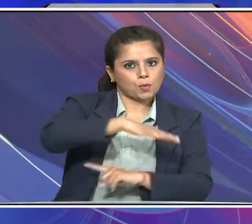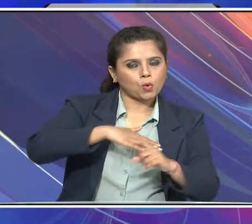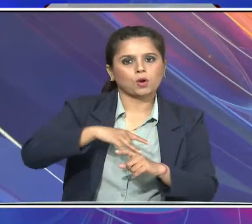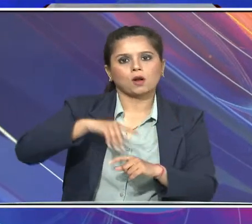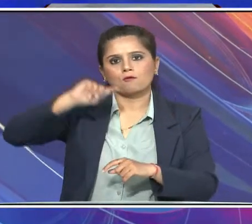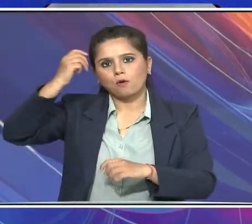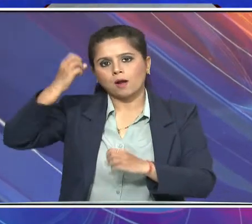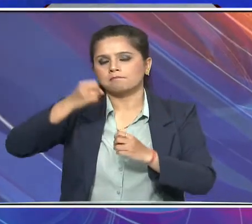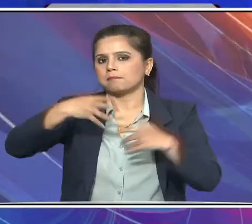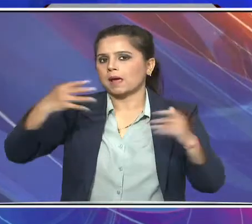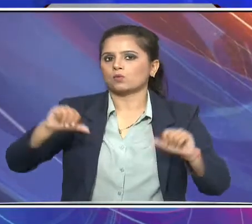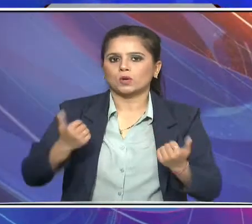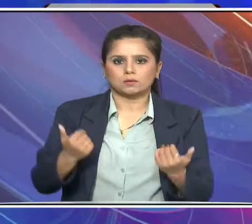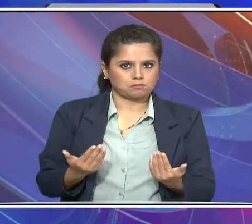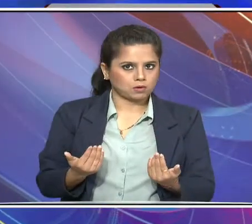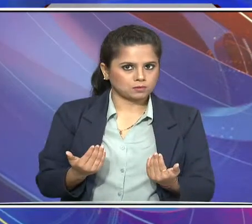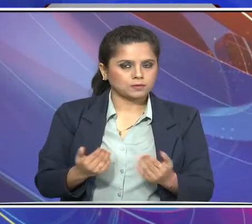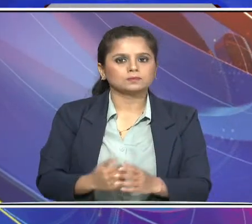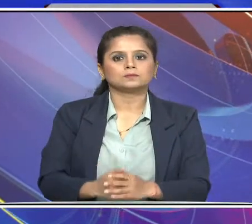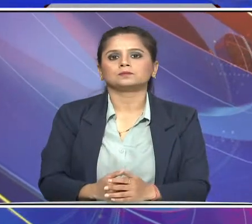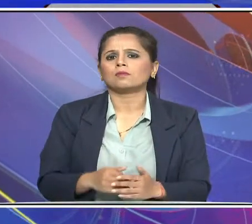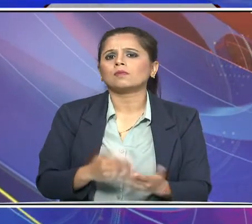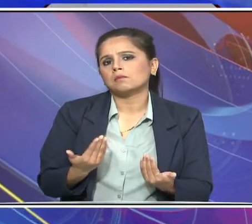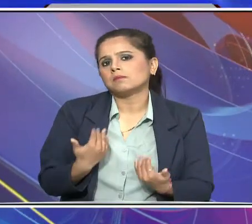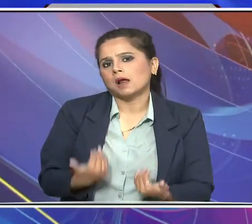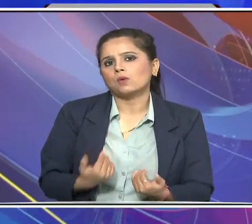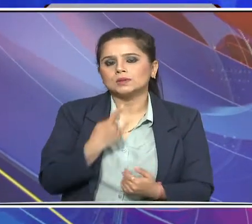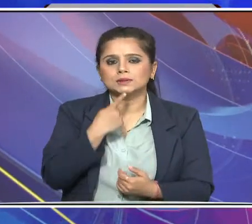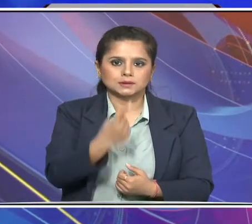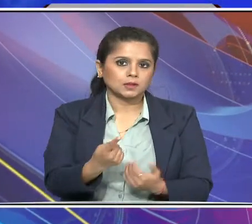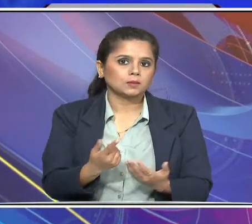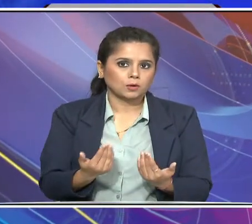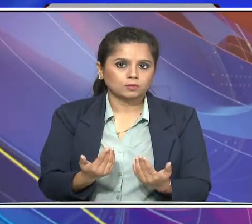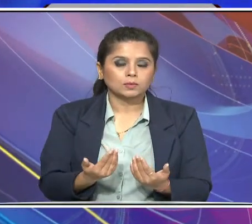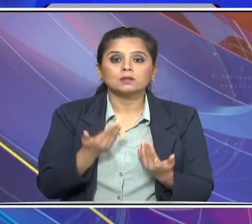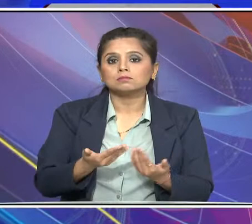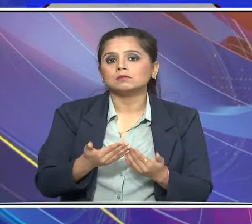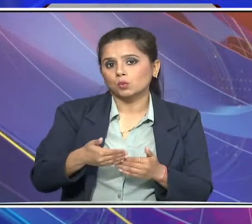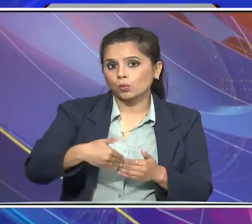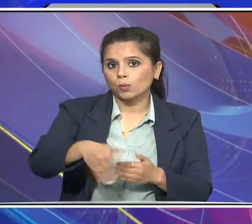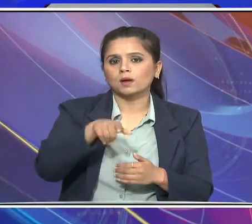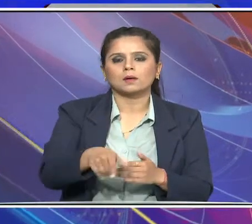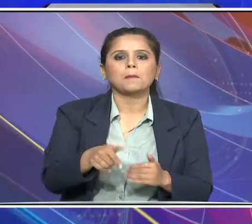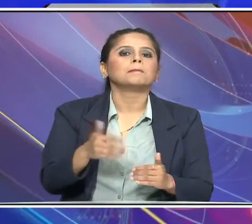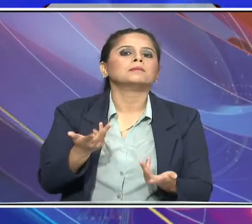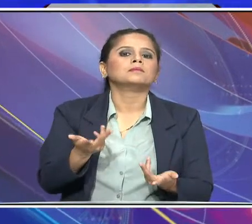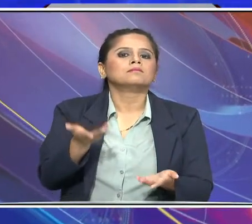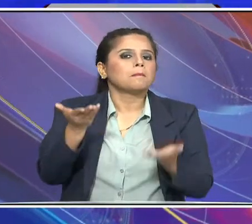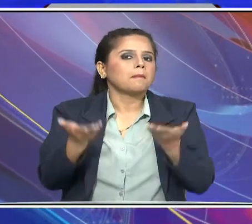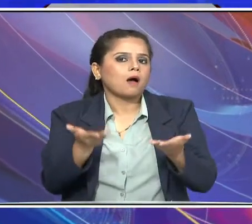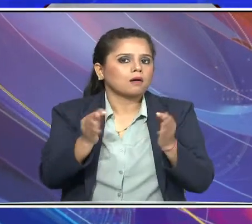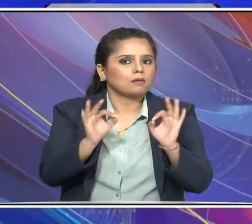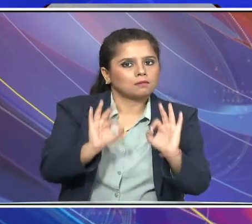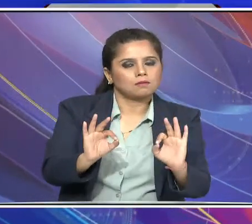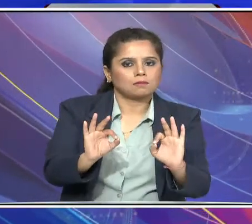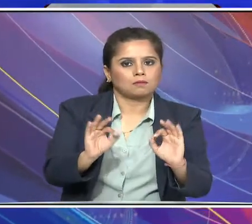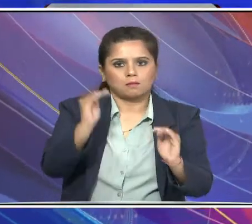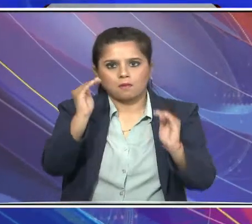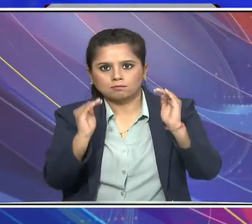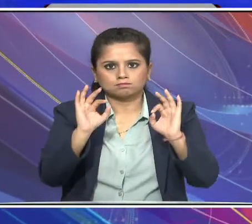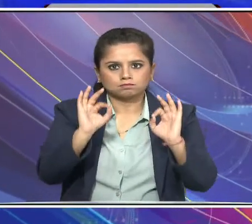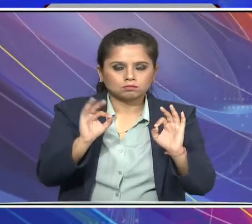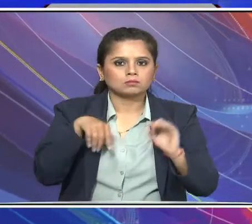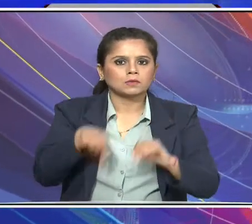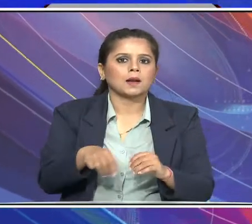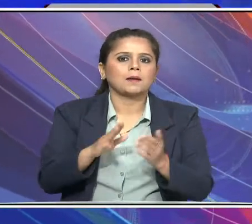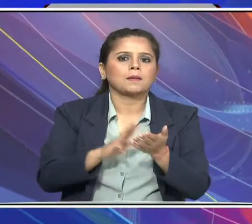वेल सो जो आई कैन से इस आईटी बिल बैलेंस डी करंट मार्केट शेर